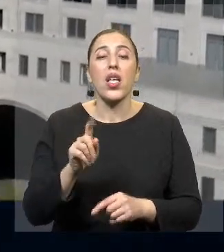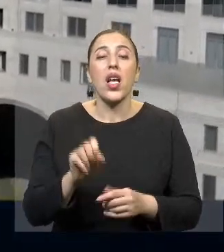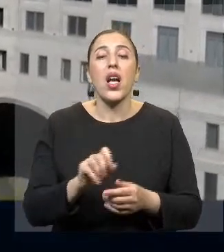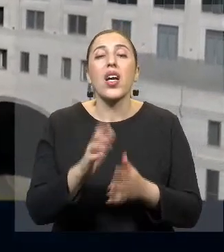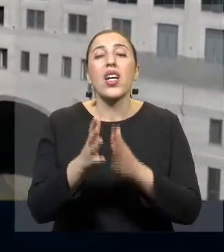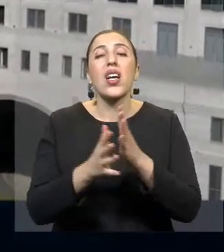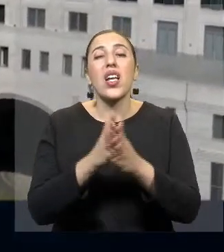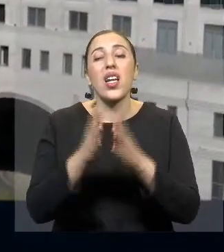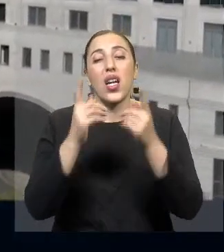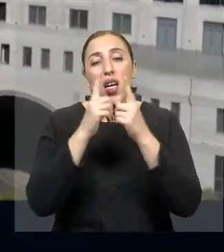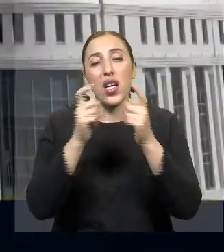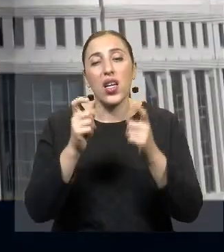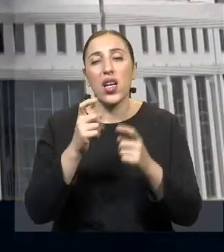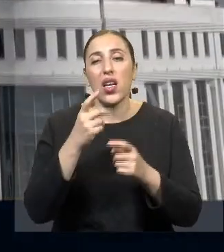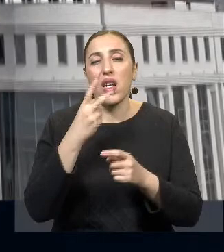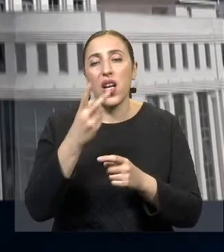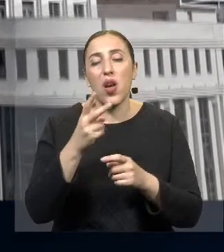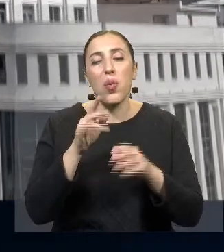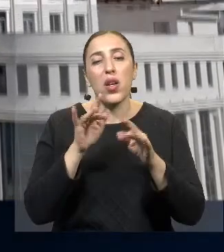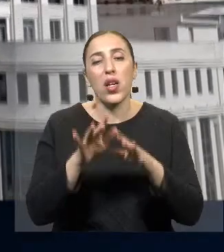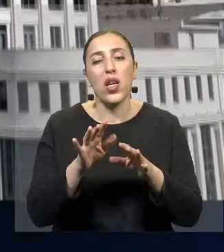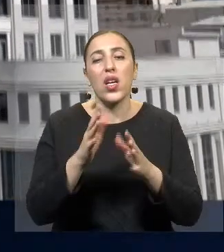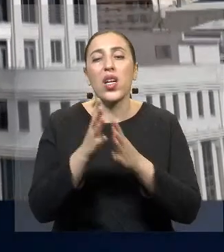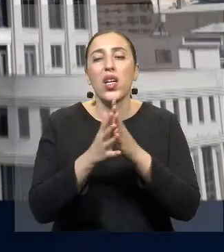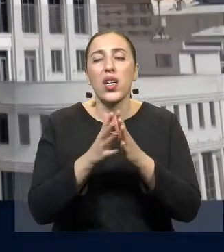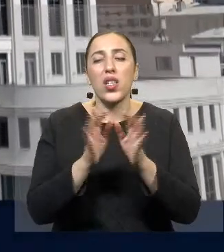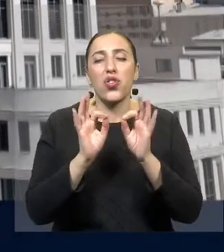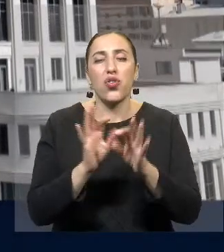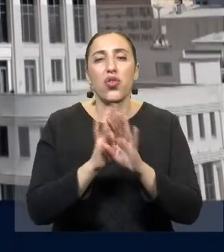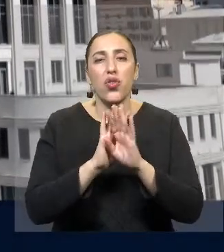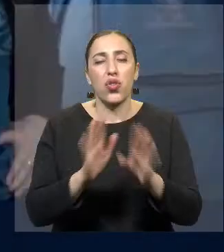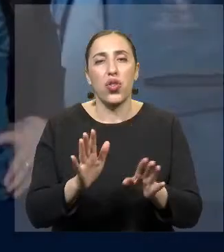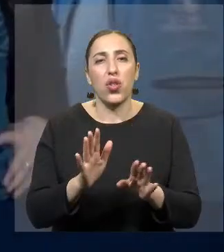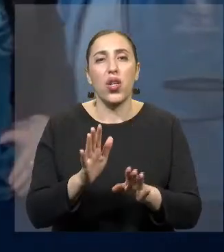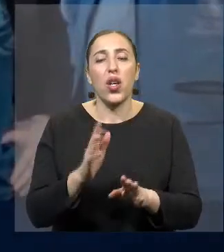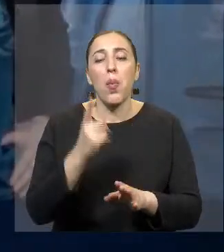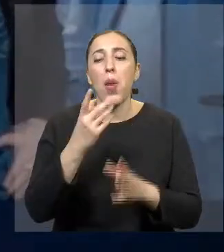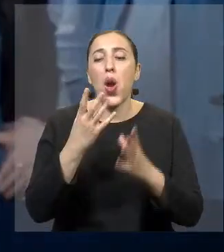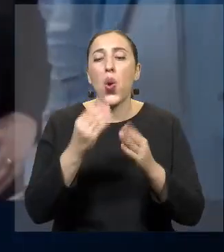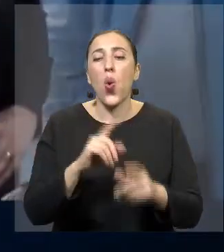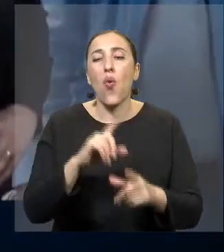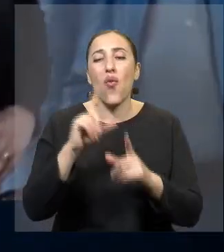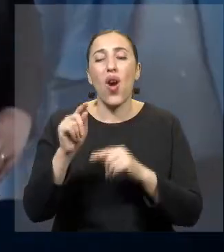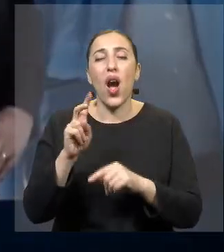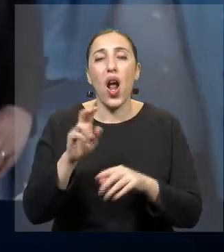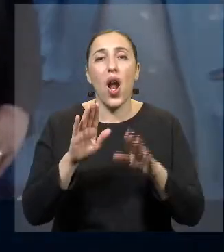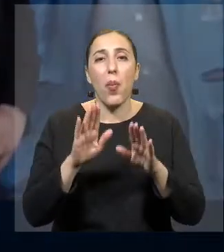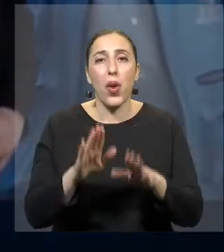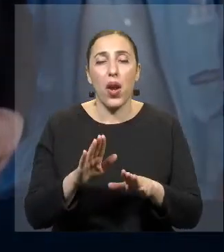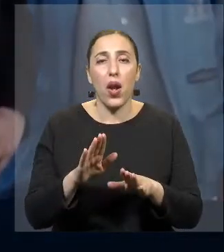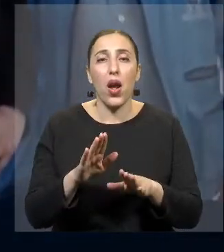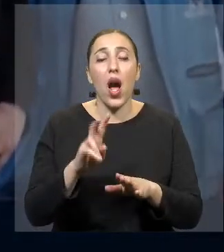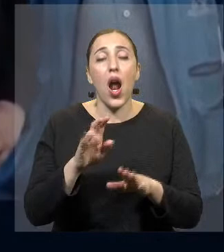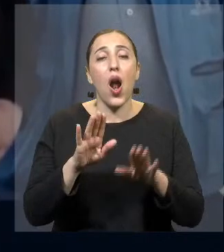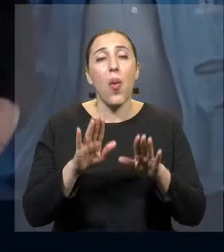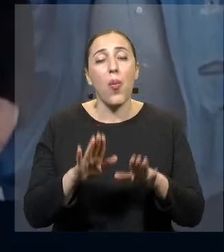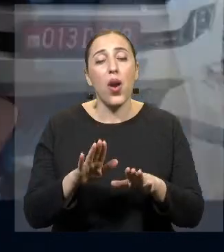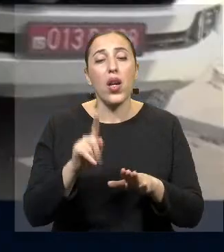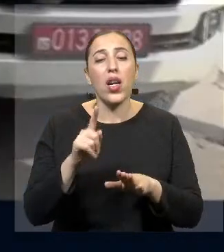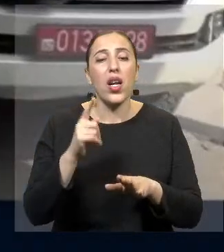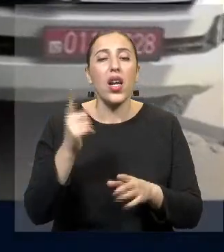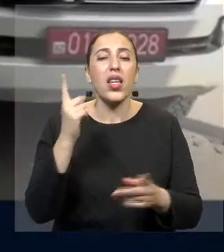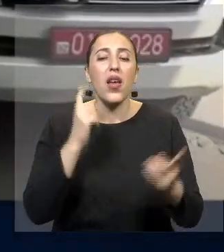ընգծելով, որայն չի արտացոլու միրավիճակը։ Արակերությունը անպոպելով մեկորյա այցը լերնային ղարաբաղ, հայտարել է լերնային ղարաբաղում իրեն